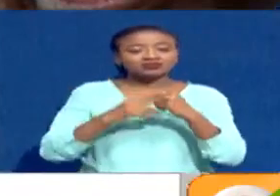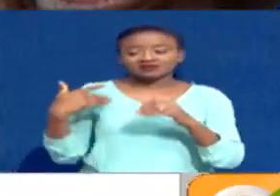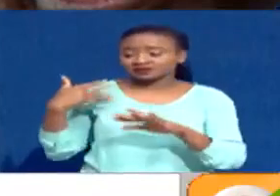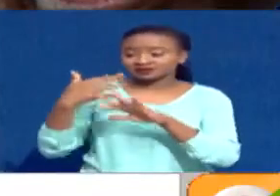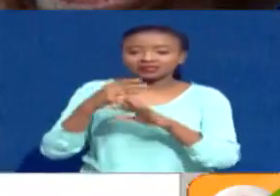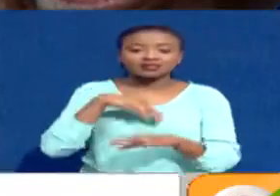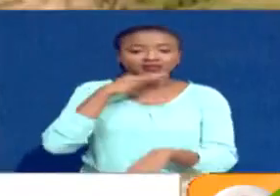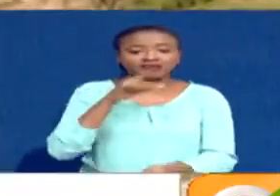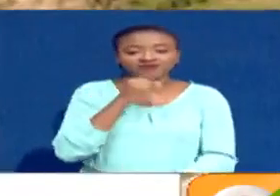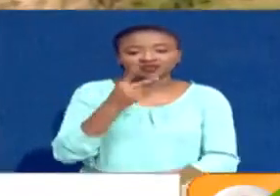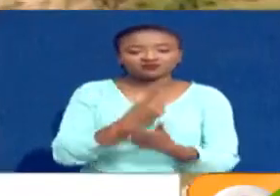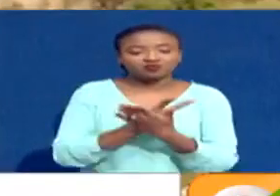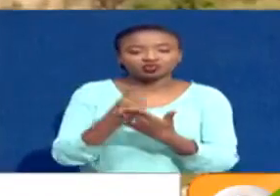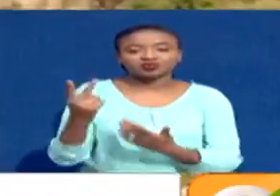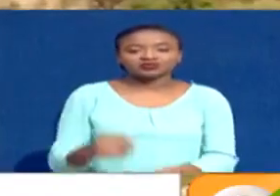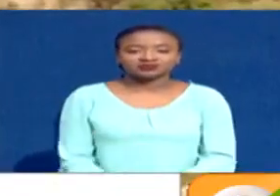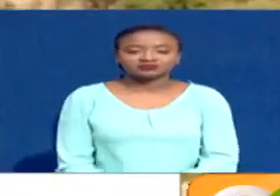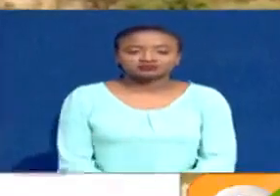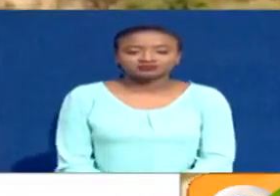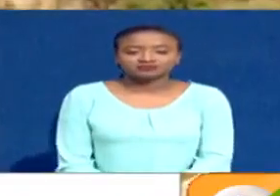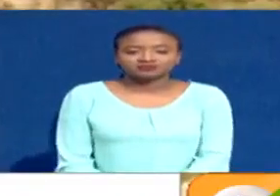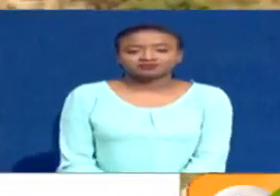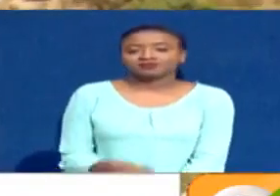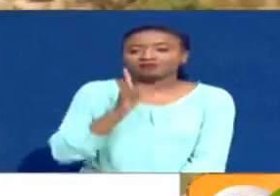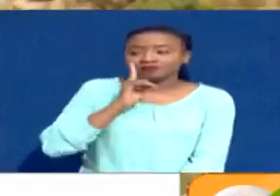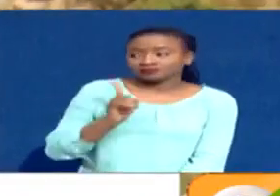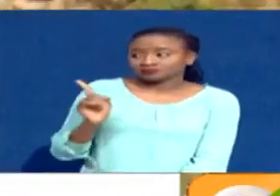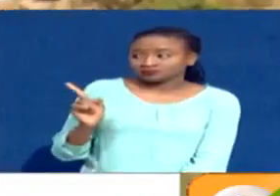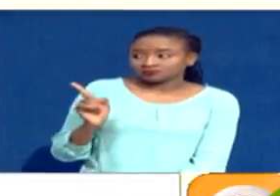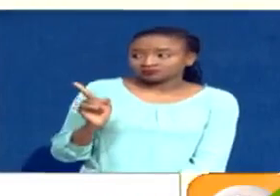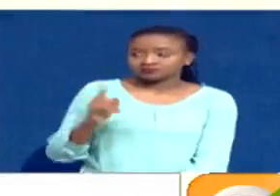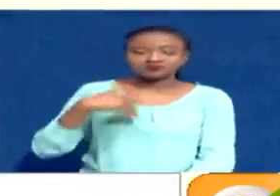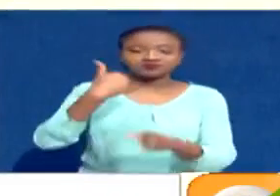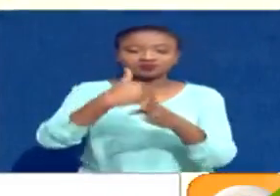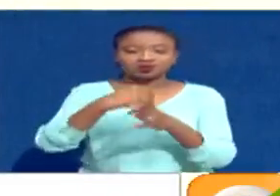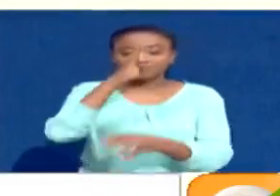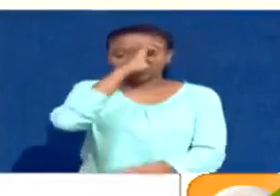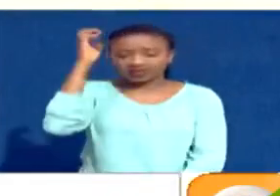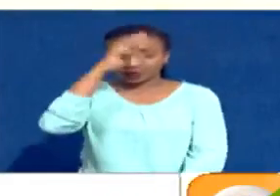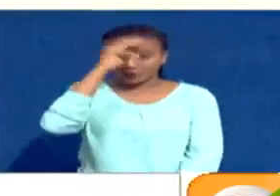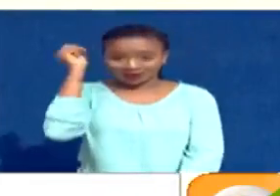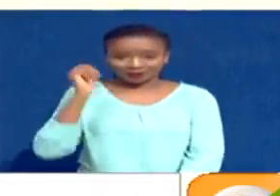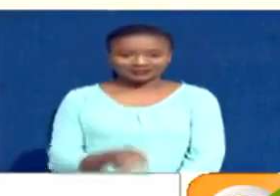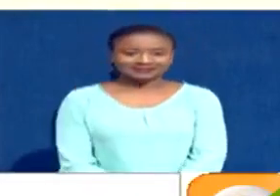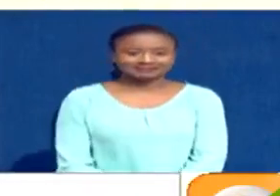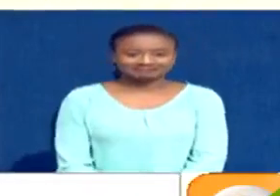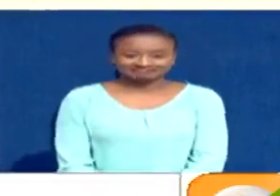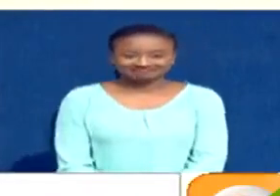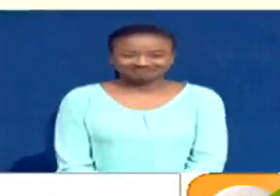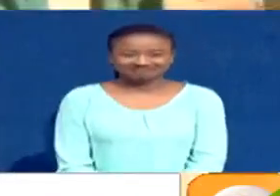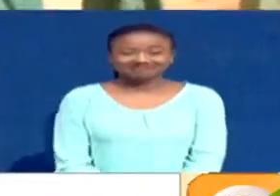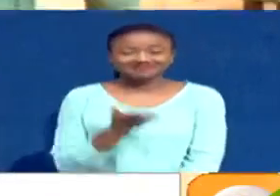sasa. Kunde la Kirio katika mpaka wa Elgeyo Marakwet, Pokot Kusini na Baringo.